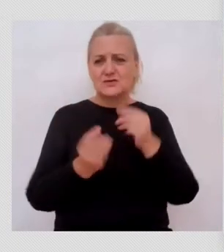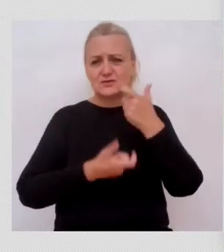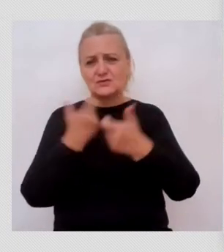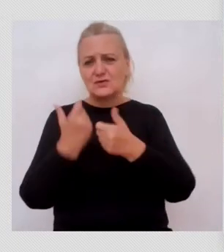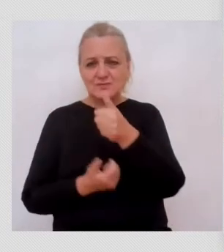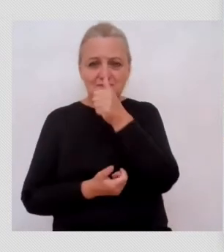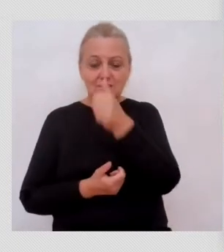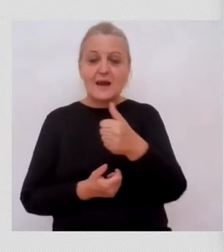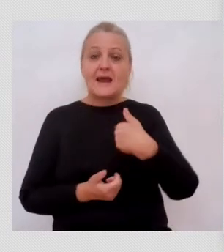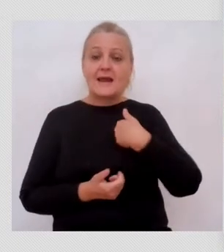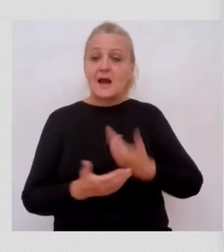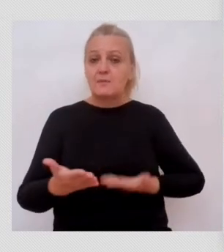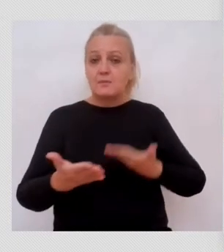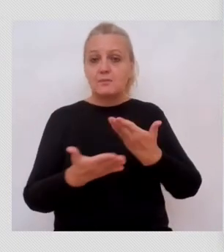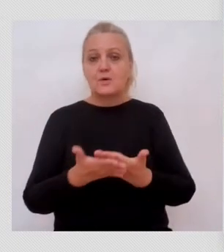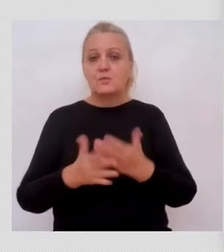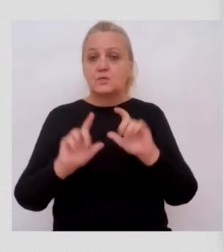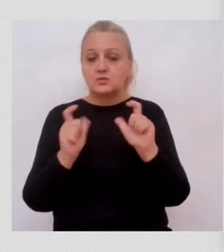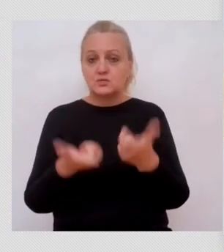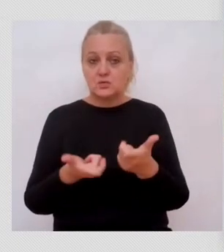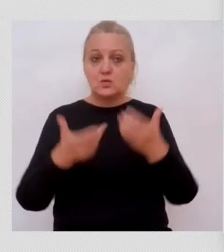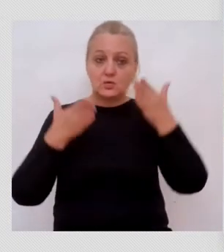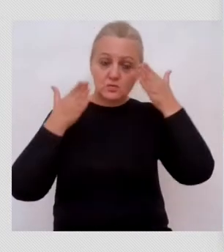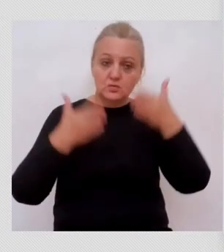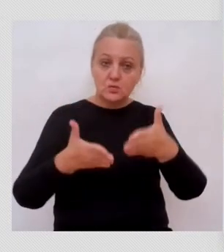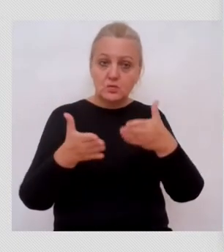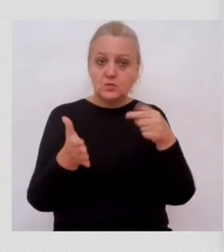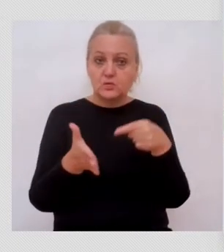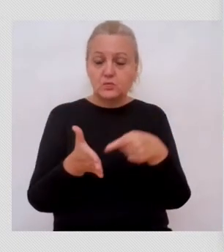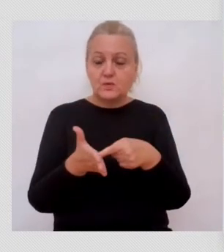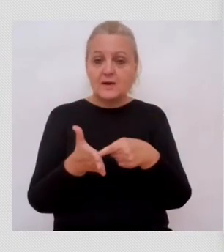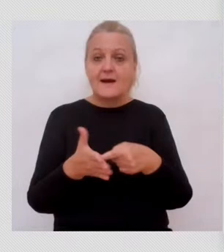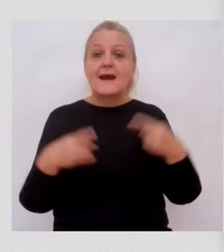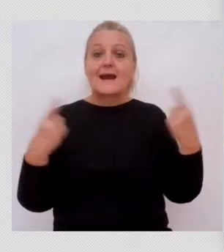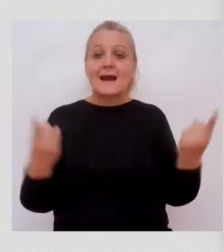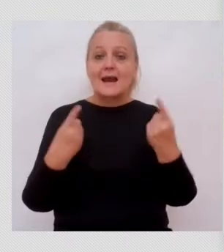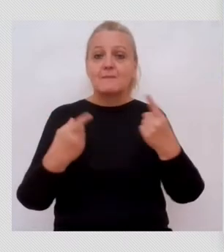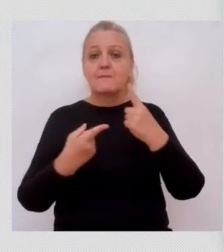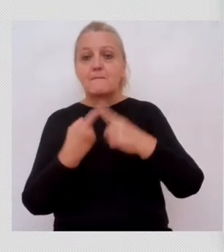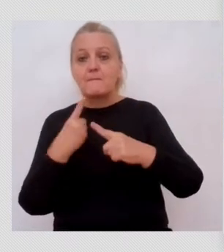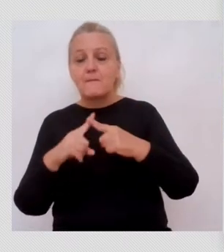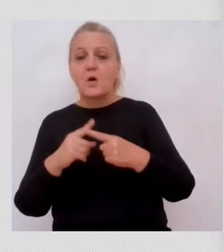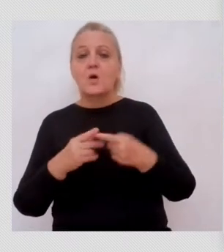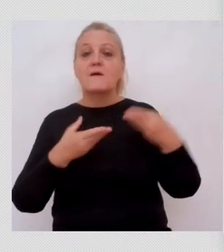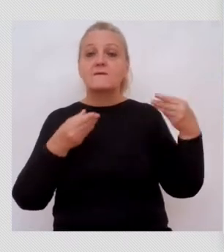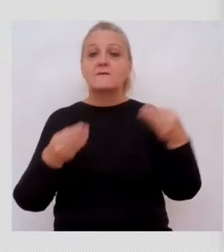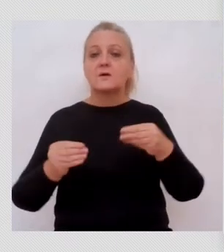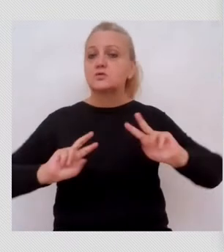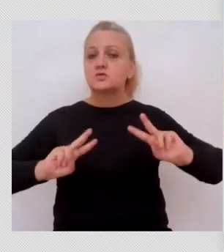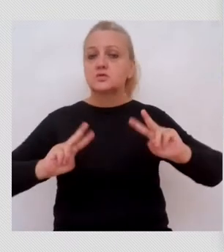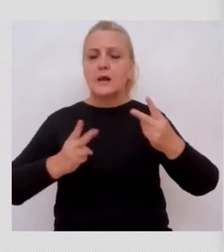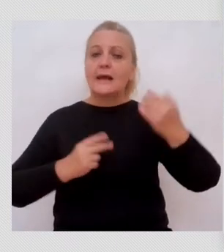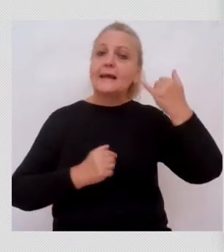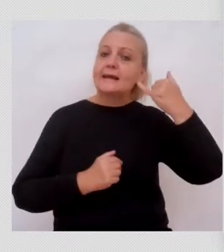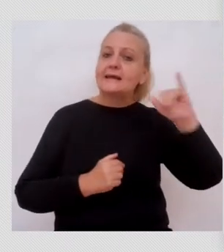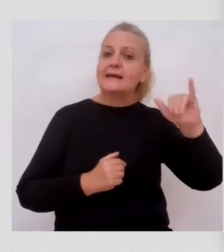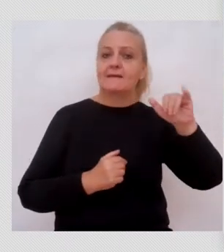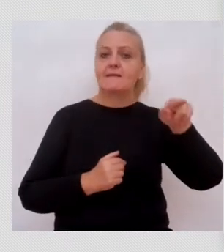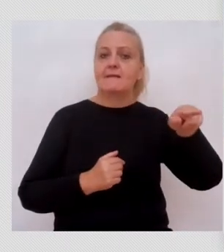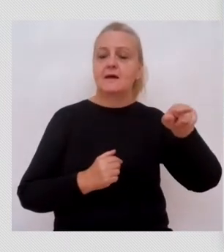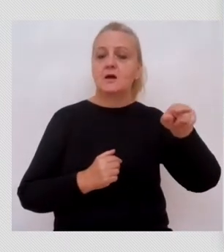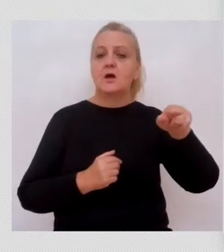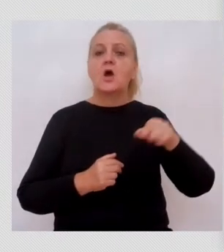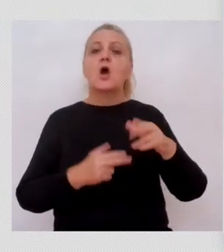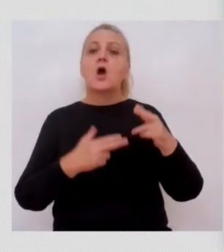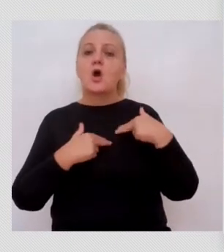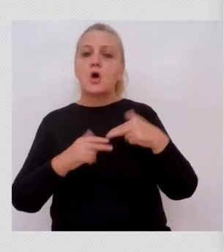z tym proponowałabym skupić się na kampaniach politycznych finansowanych ze środków innych niż środki